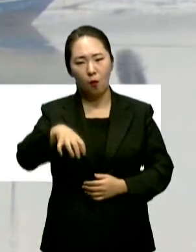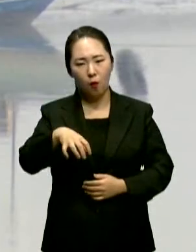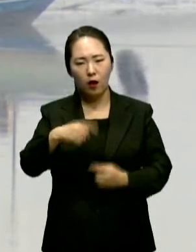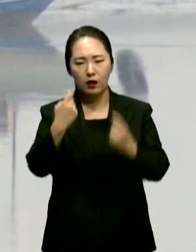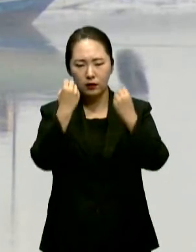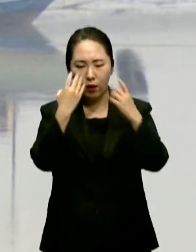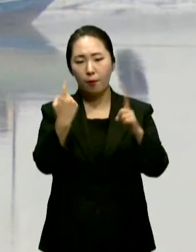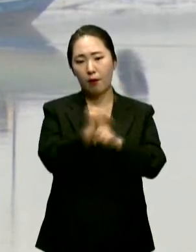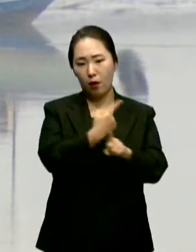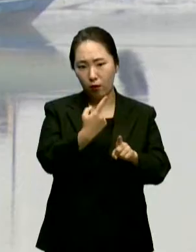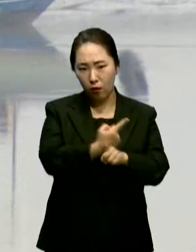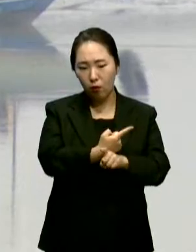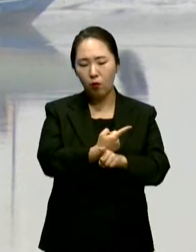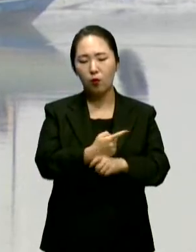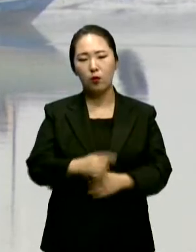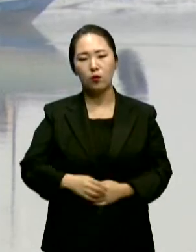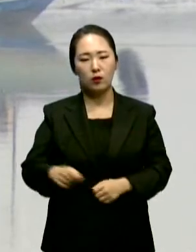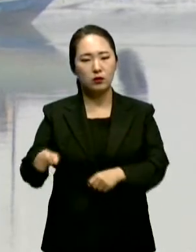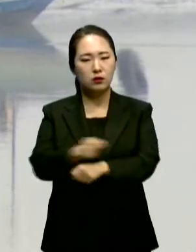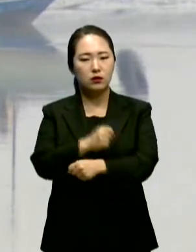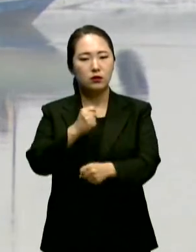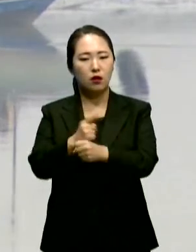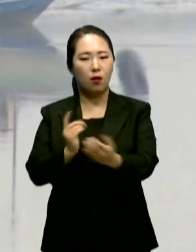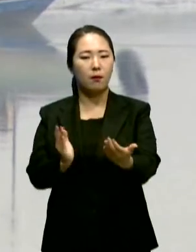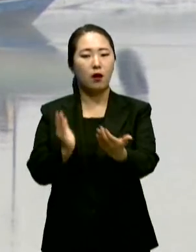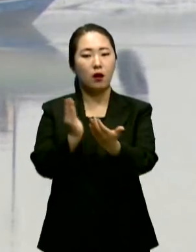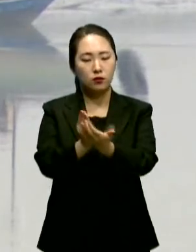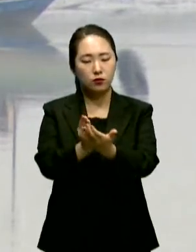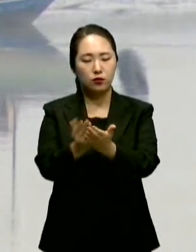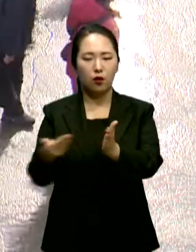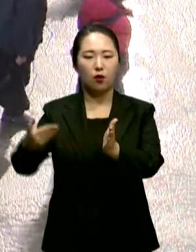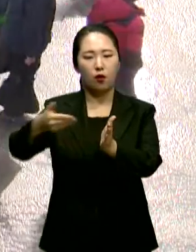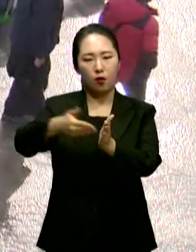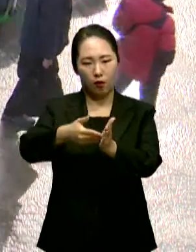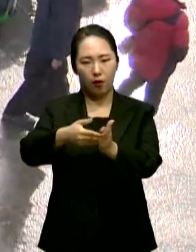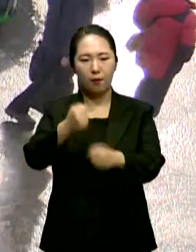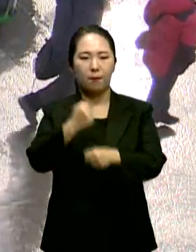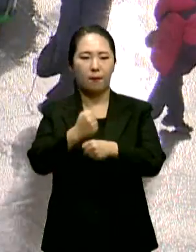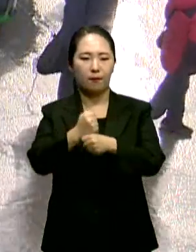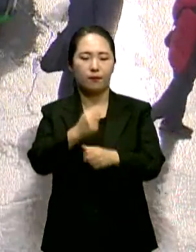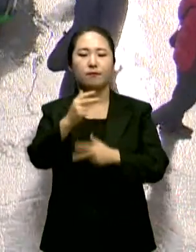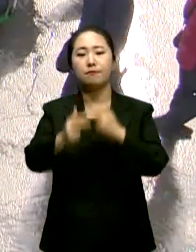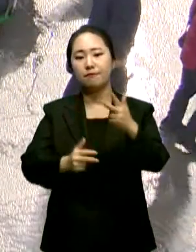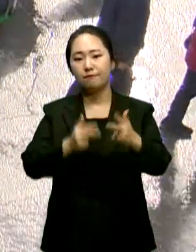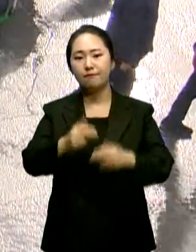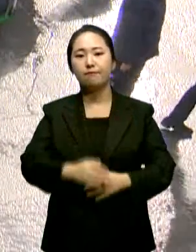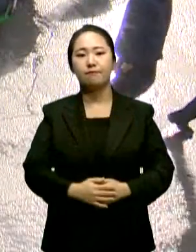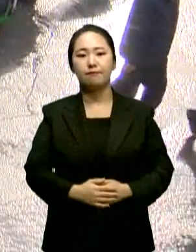현대화하고 어촌 지역의 특성을 반영한 어촌어항을 개발하는 사업입니다.